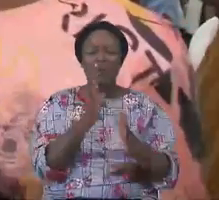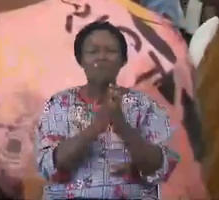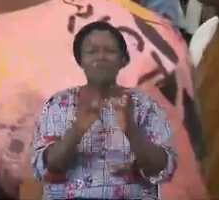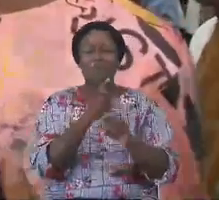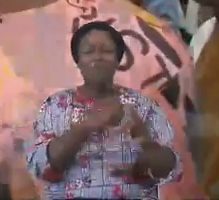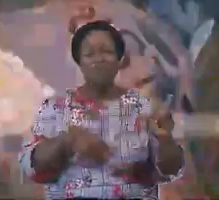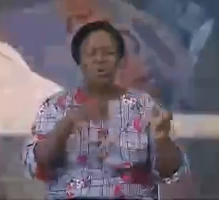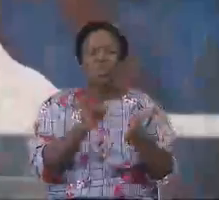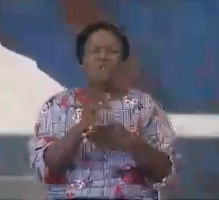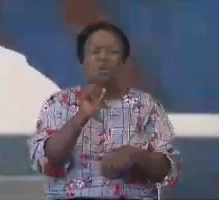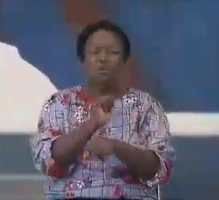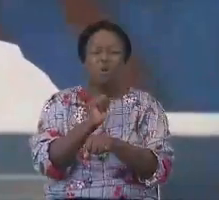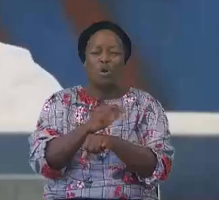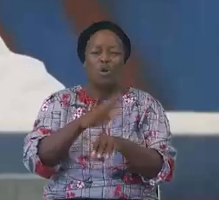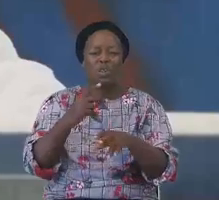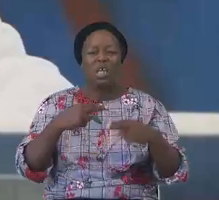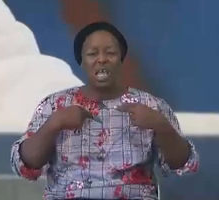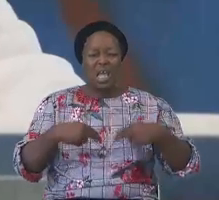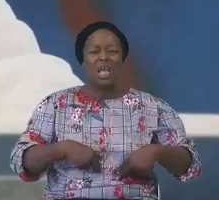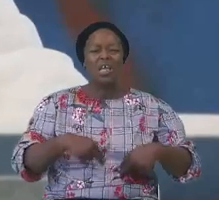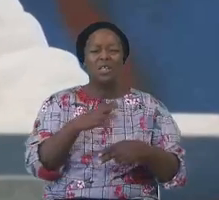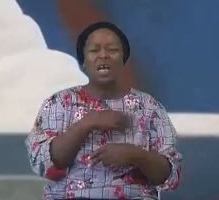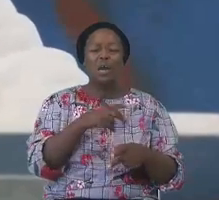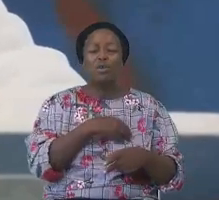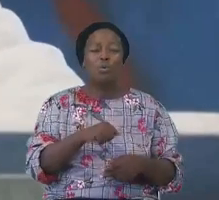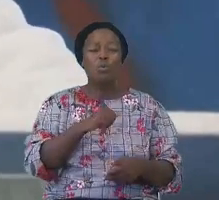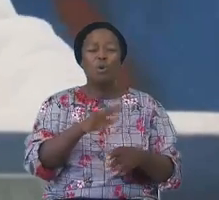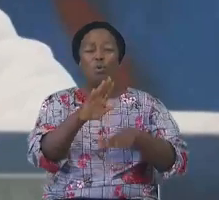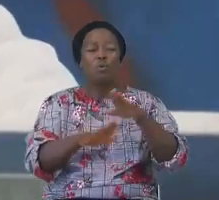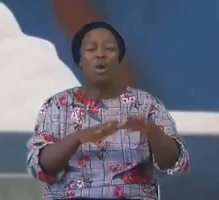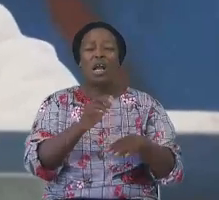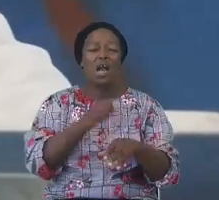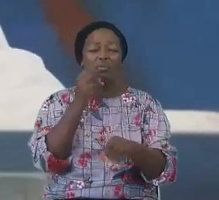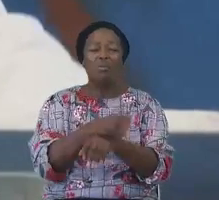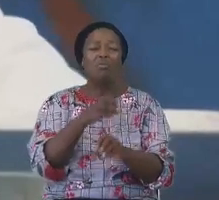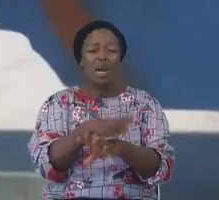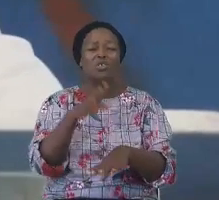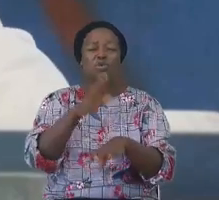pour tous les besoins de chaque vie. Seigneur, nous prions que tu